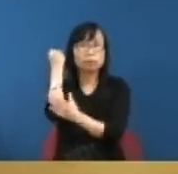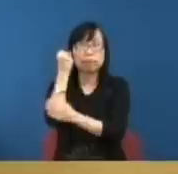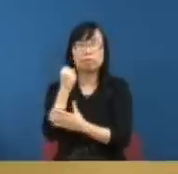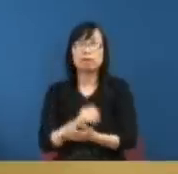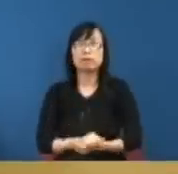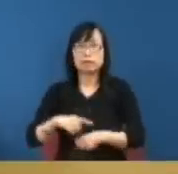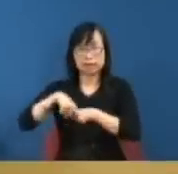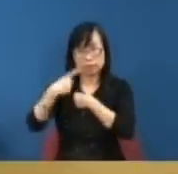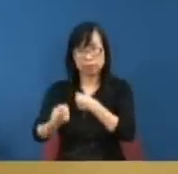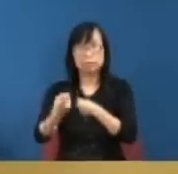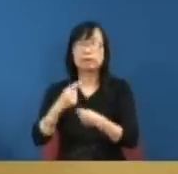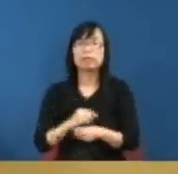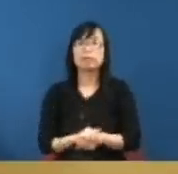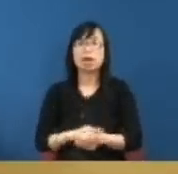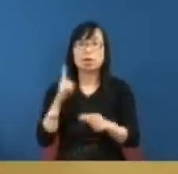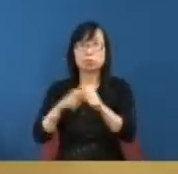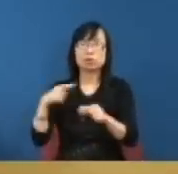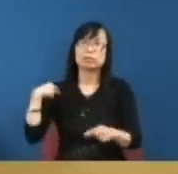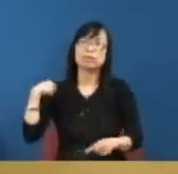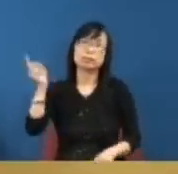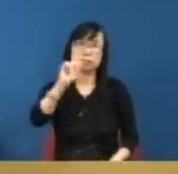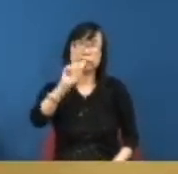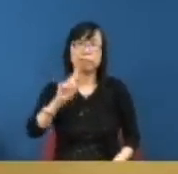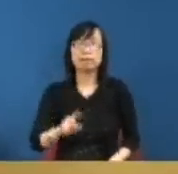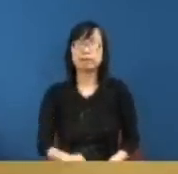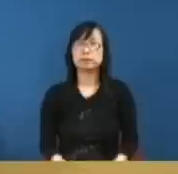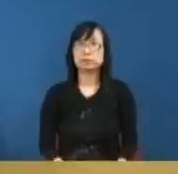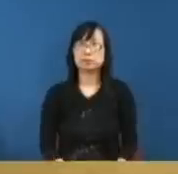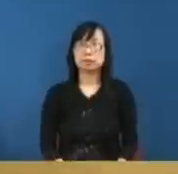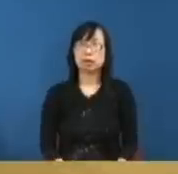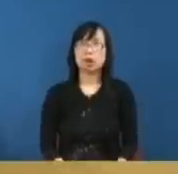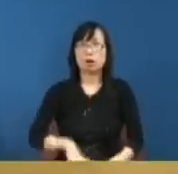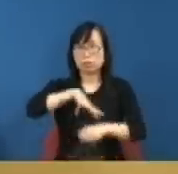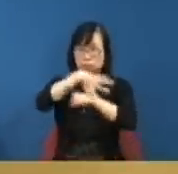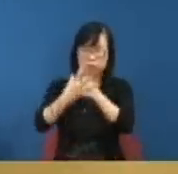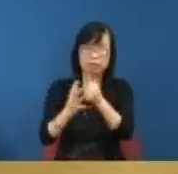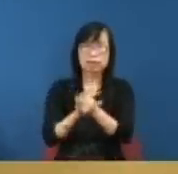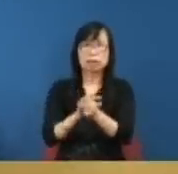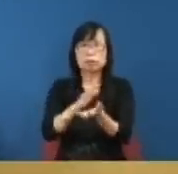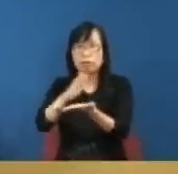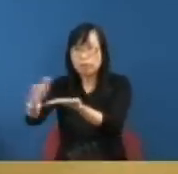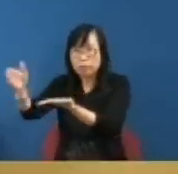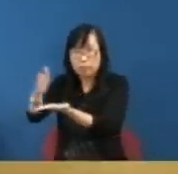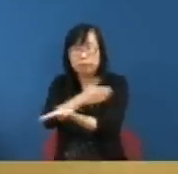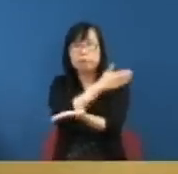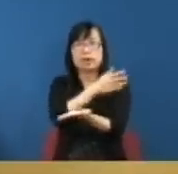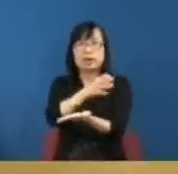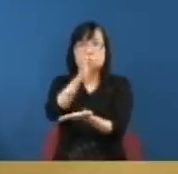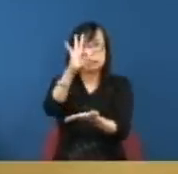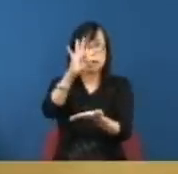咁而另外一個問題，我哋就話中國會點呢？因為我哋如果將世界粗略咁樣分三個區